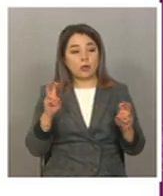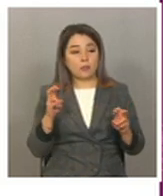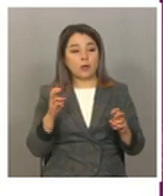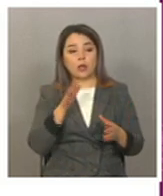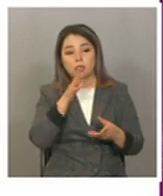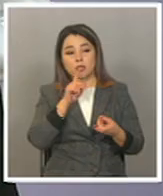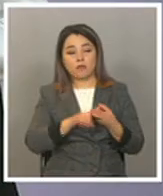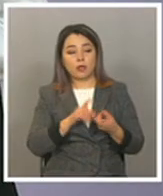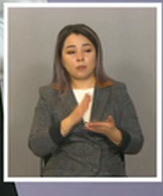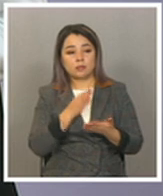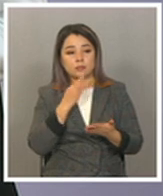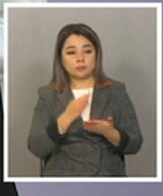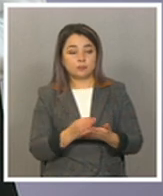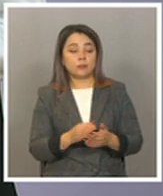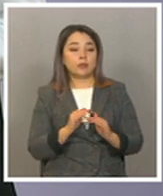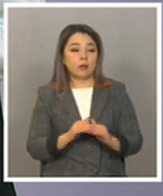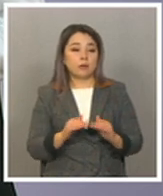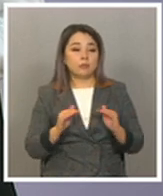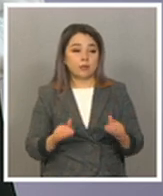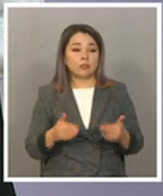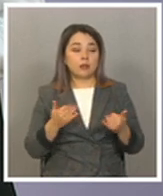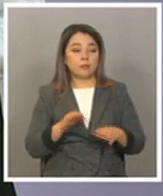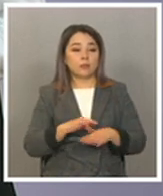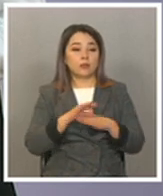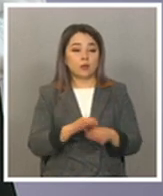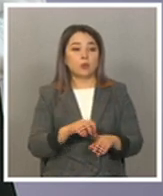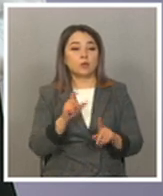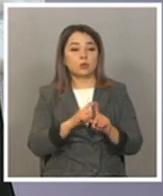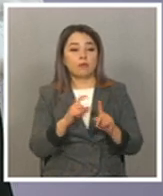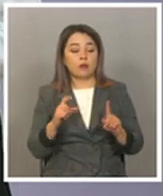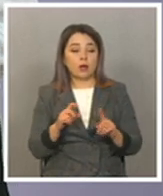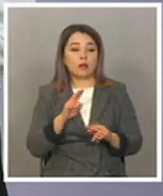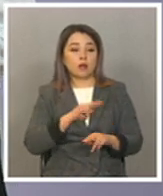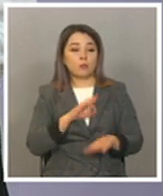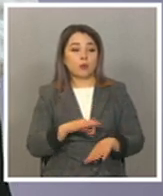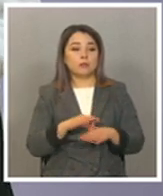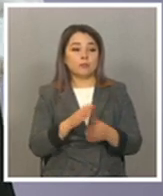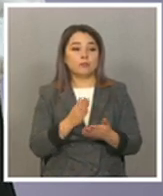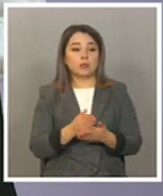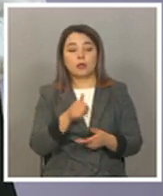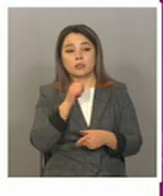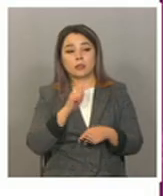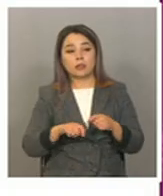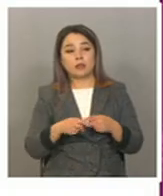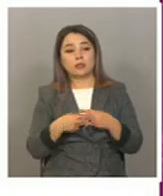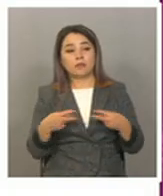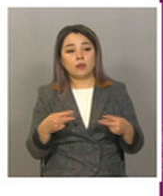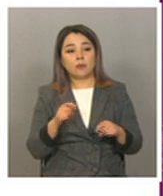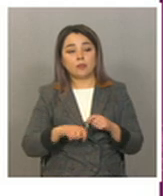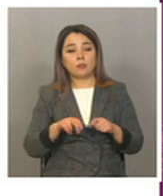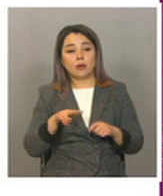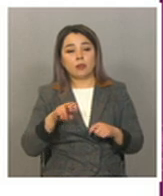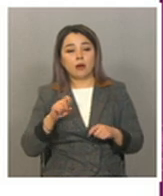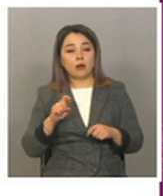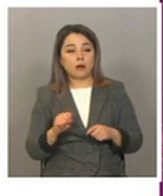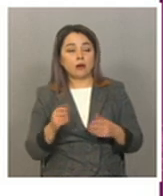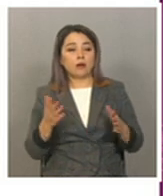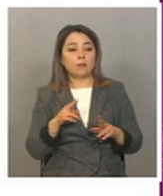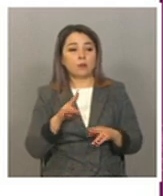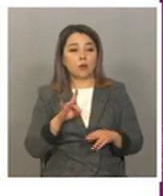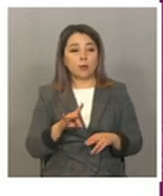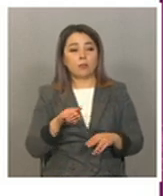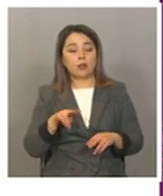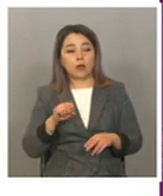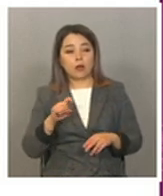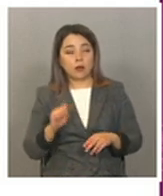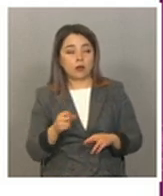современности. Ребята, переходим к словарной работе. Сравните значение слова «плаха». Роман «Плаха»